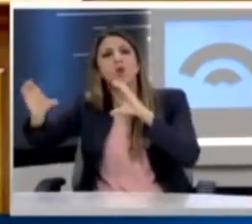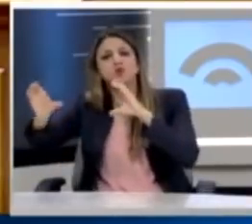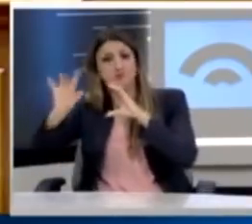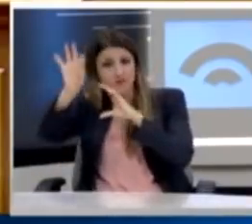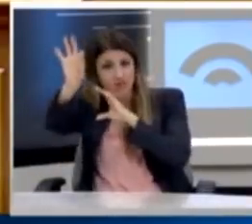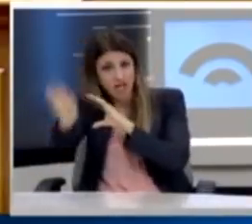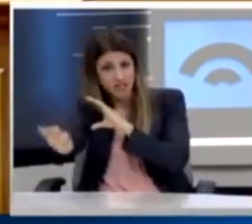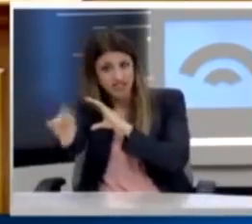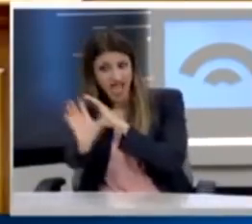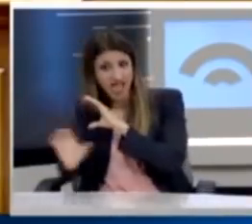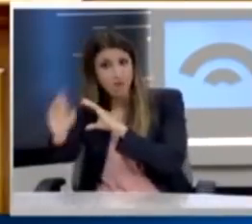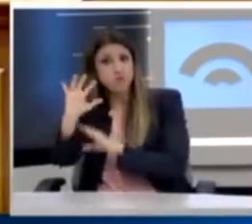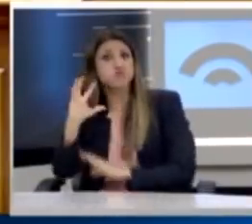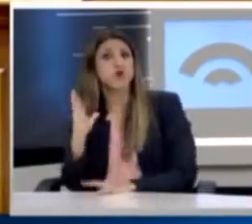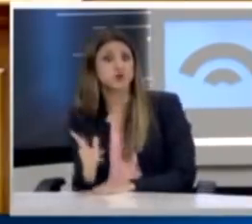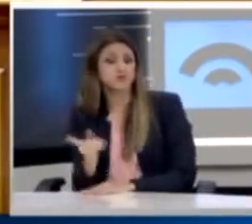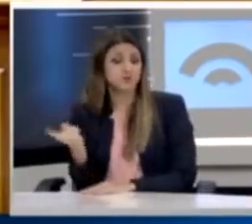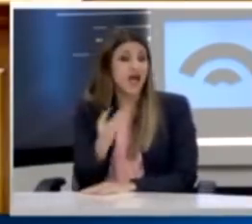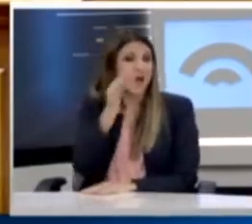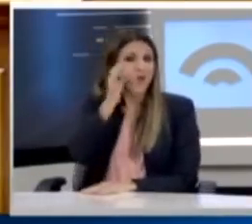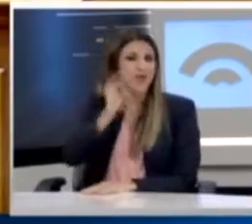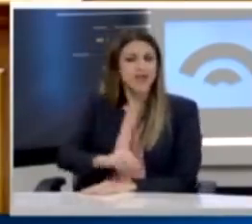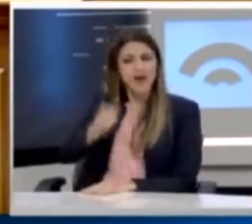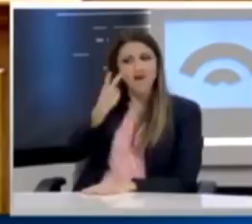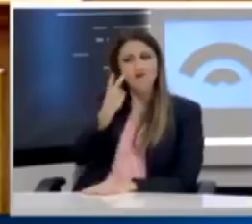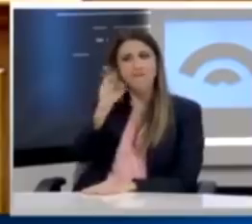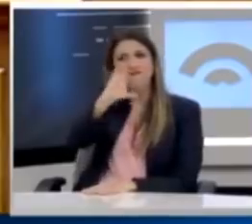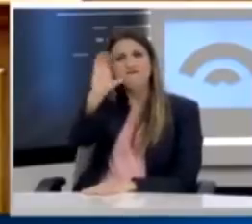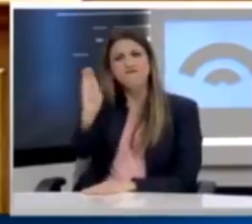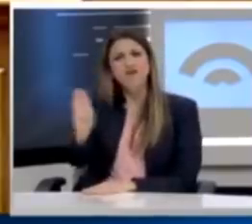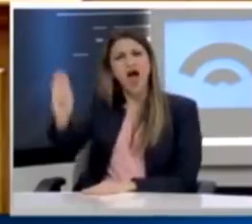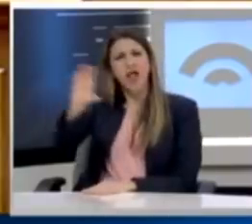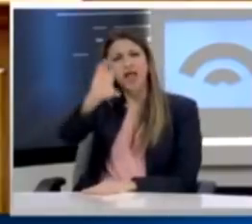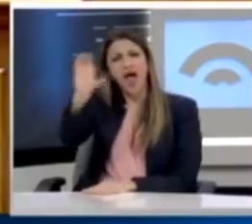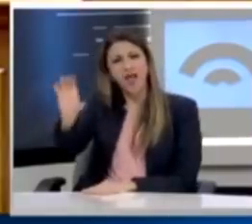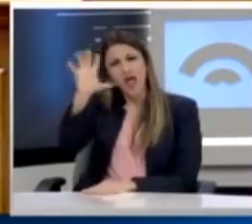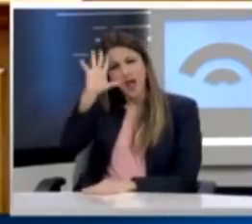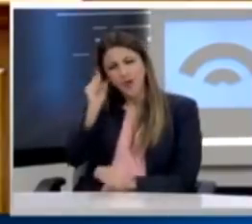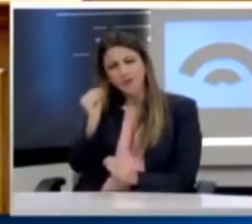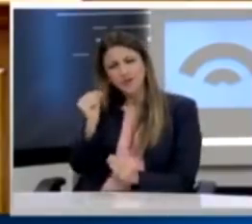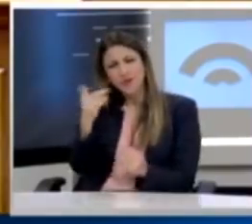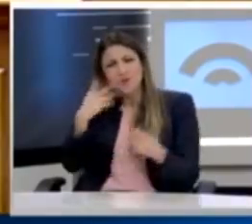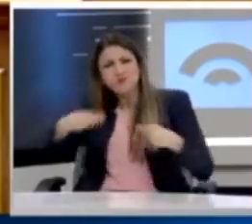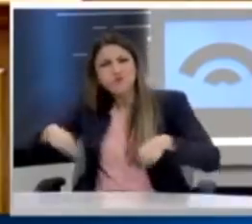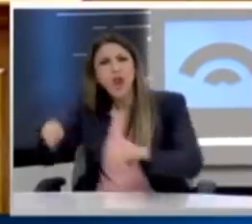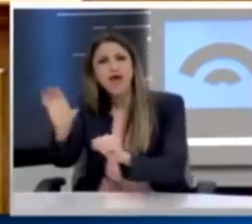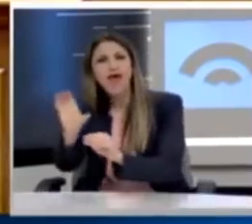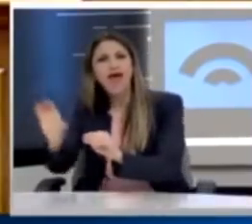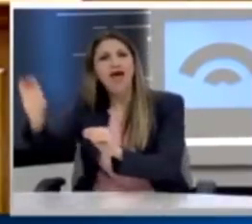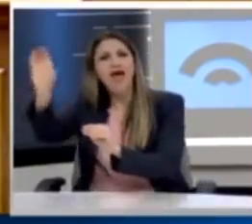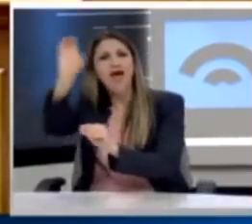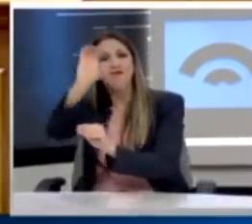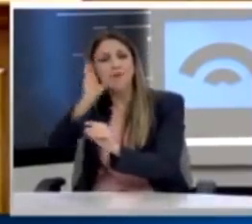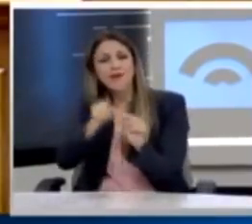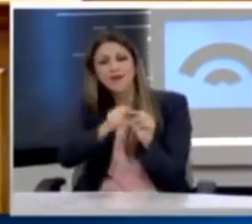Ένωση. Και για την Κίνα, τα Βαλκάνια αποτελούν κανάλι για το δρόμο του μεταξιού προς την Ευρώπη, με την αξιοποίηση